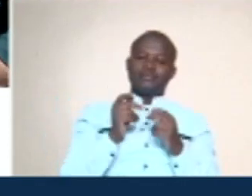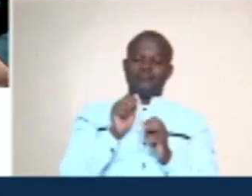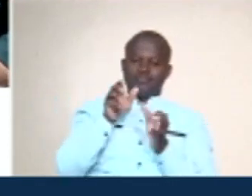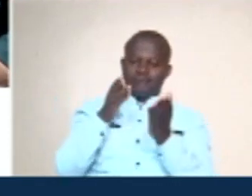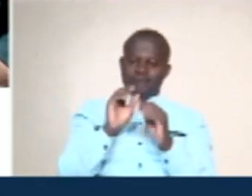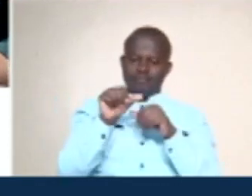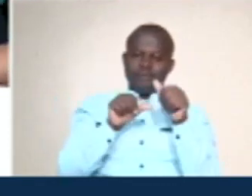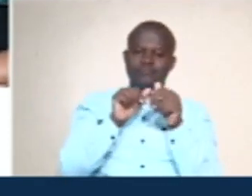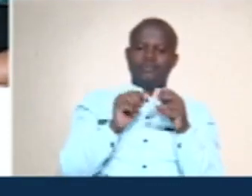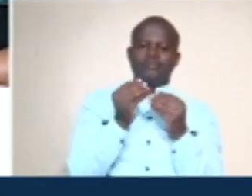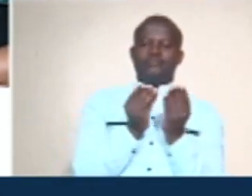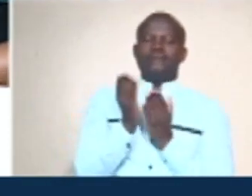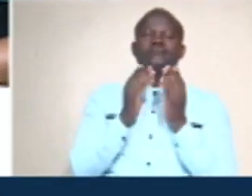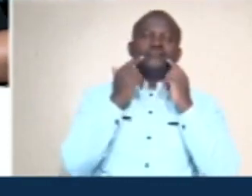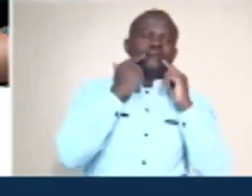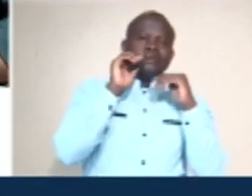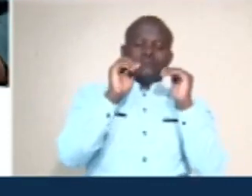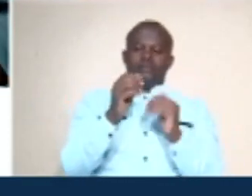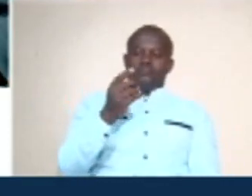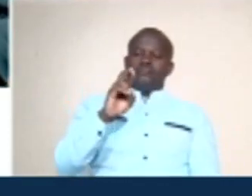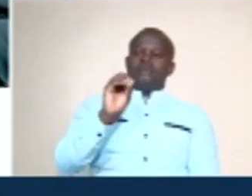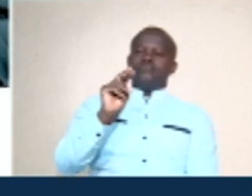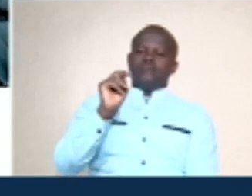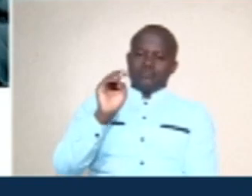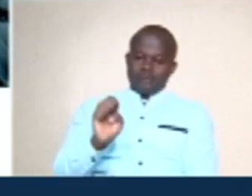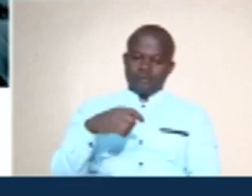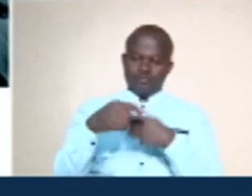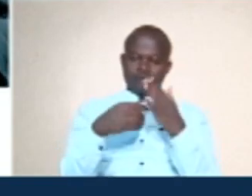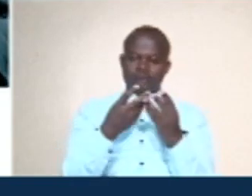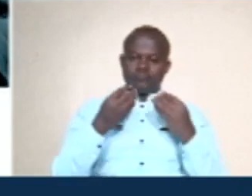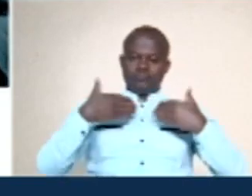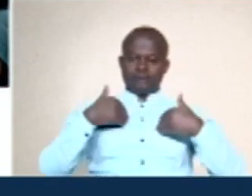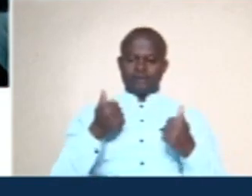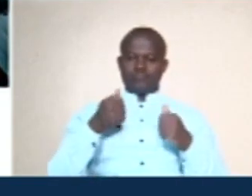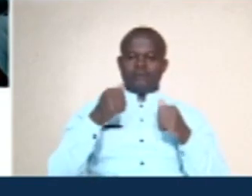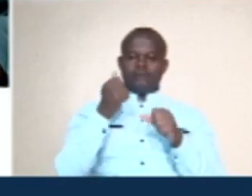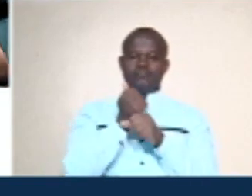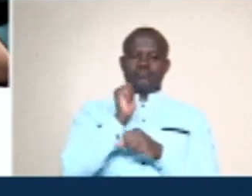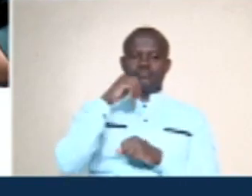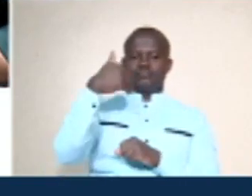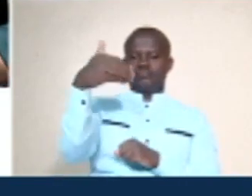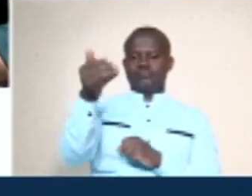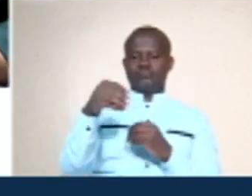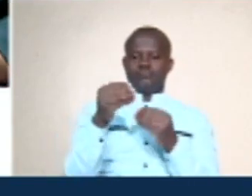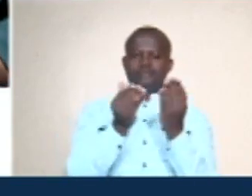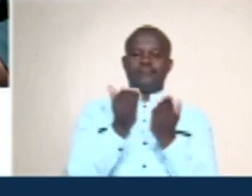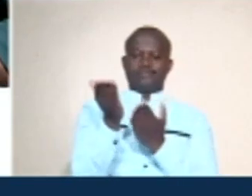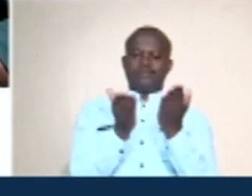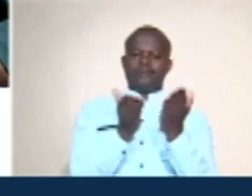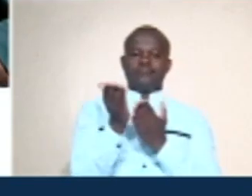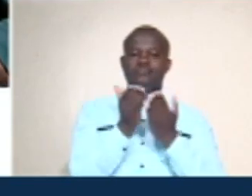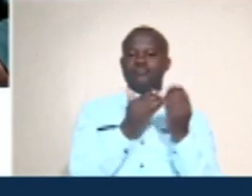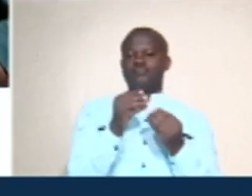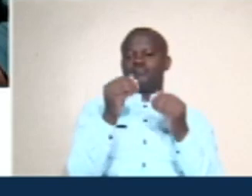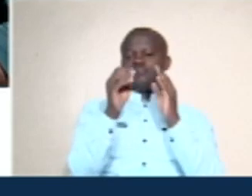abakurikirana n'ibijyanye n'itangira serivisi bavuga ko izi drone zikomeje koroshya ubuzima imikorere yabo ya buri munsi mu gutanga serivisi.